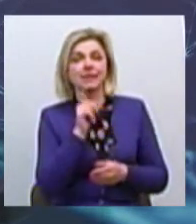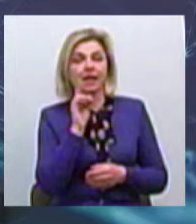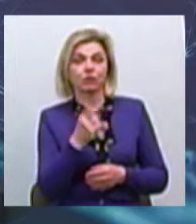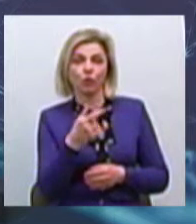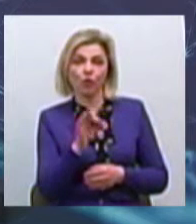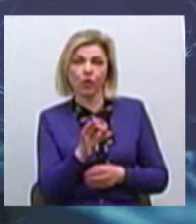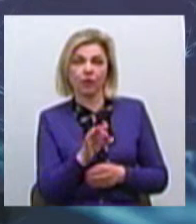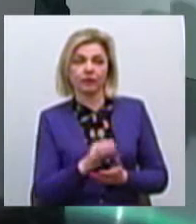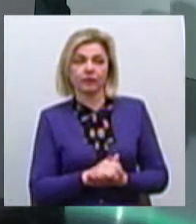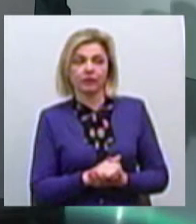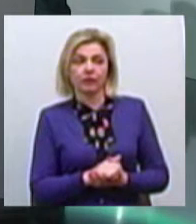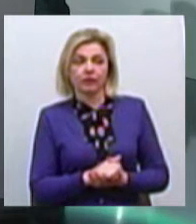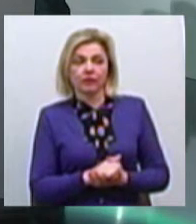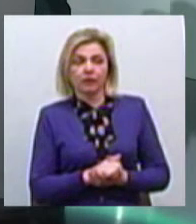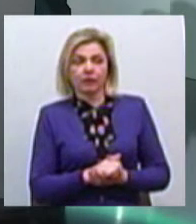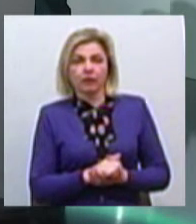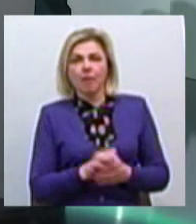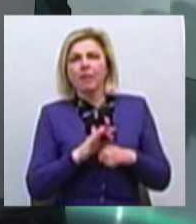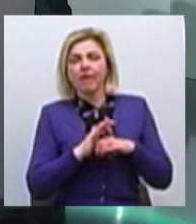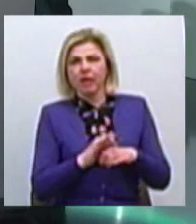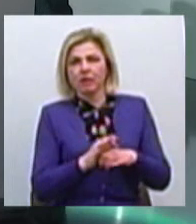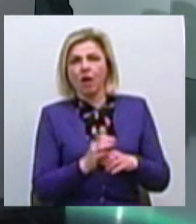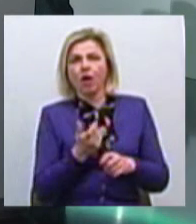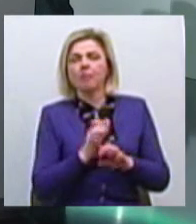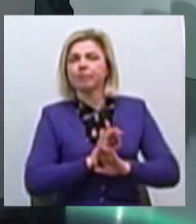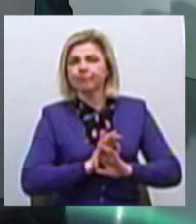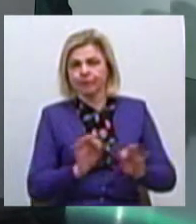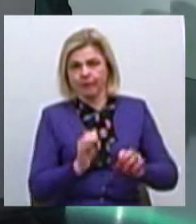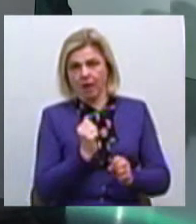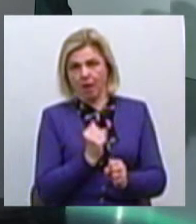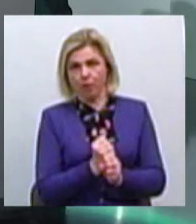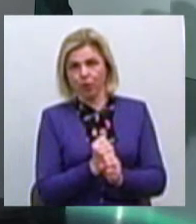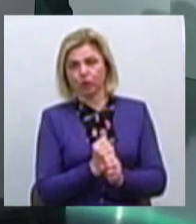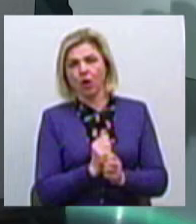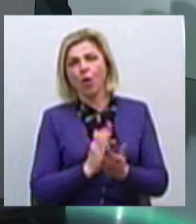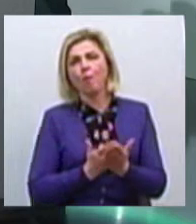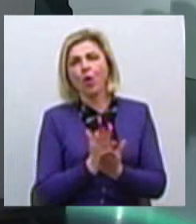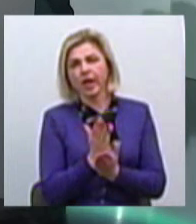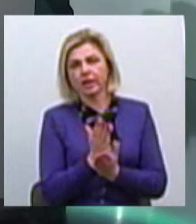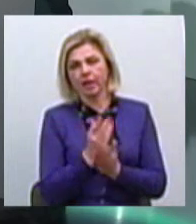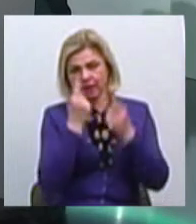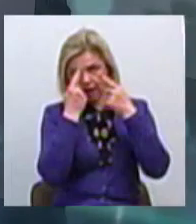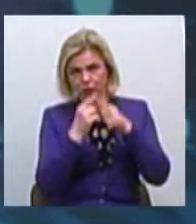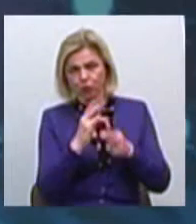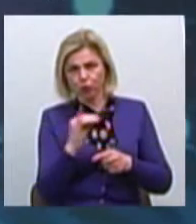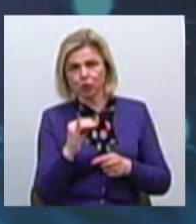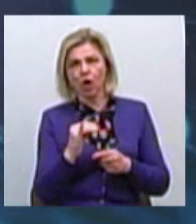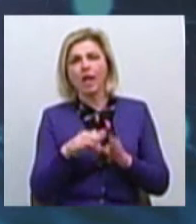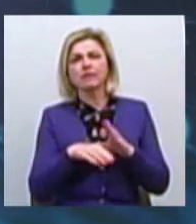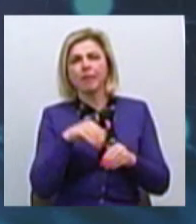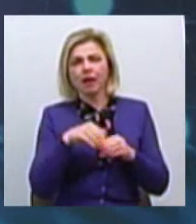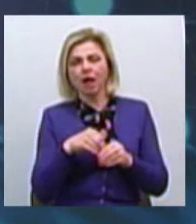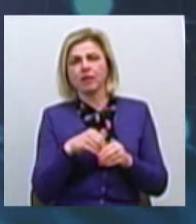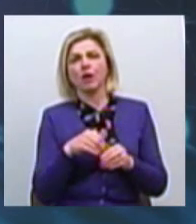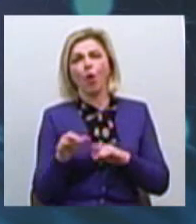провела достаточно великолепную работу, политтехнологическую избирательную кампанию, выстроенную